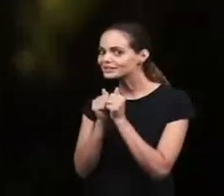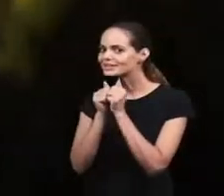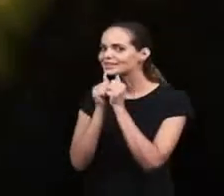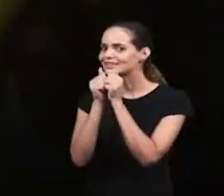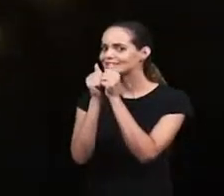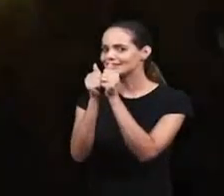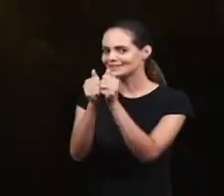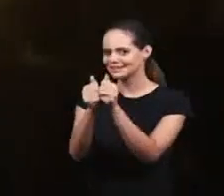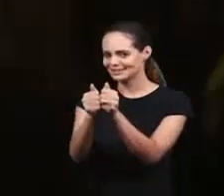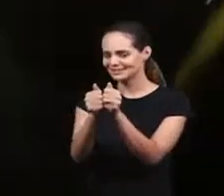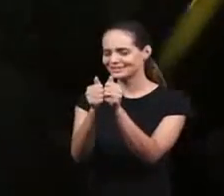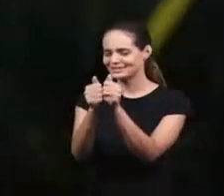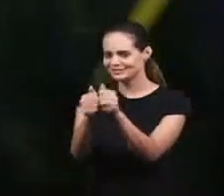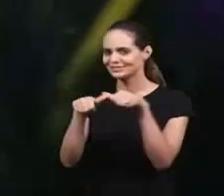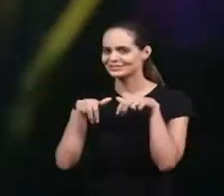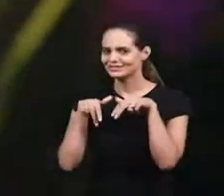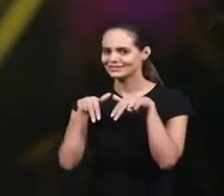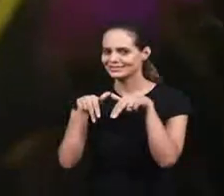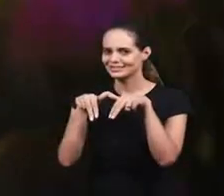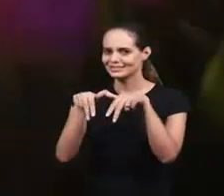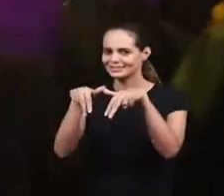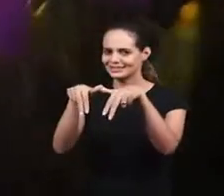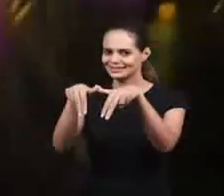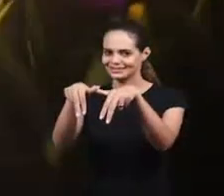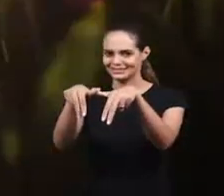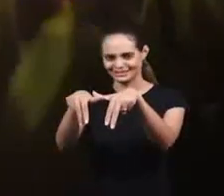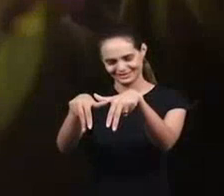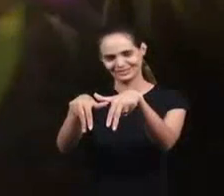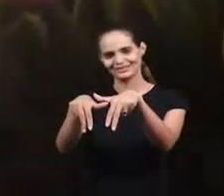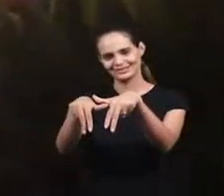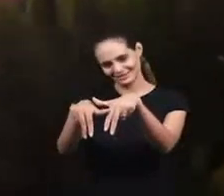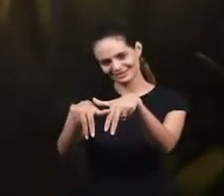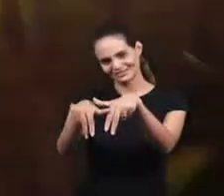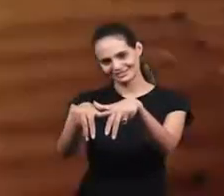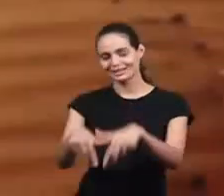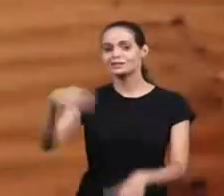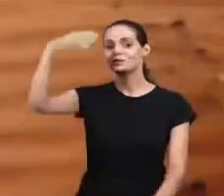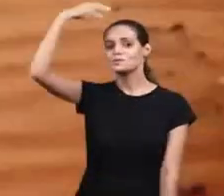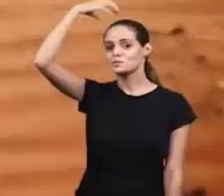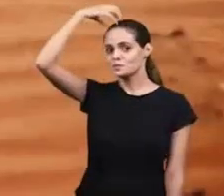über unser Gemeinsamsein, der König und ich.